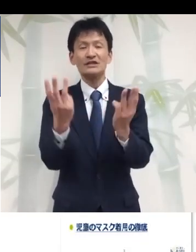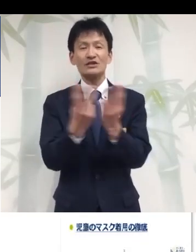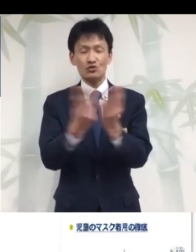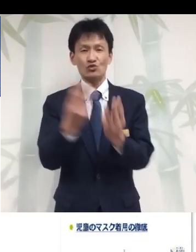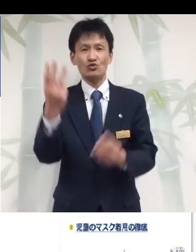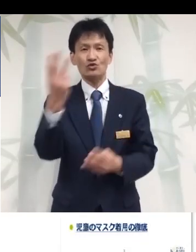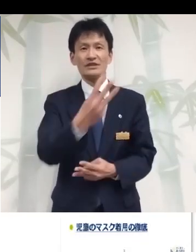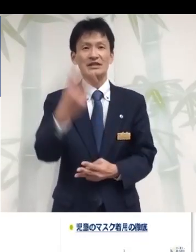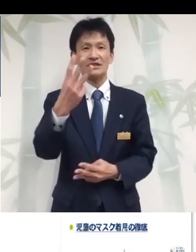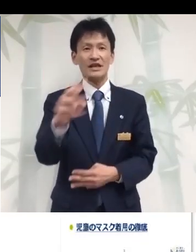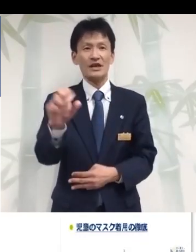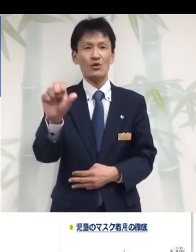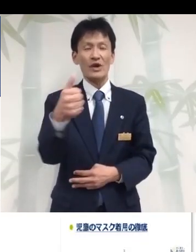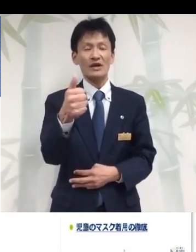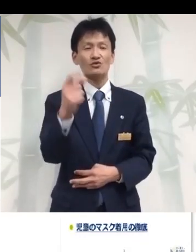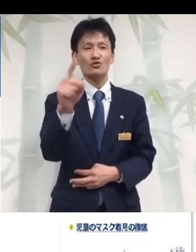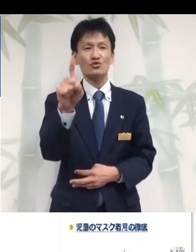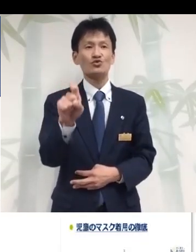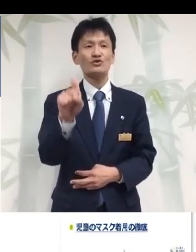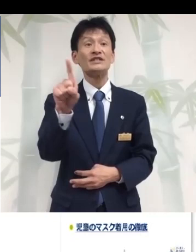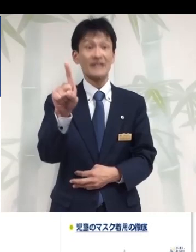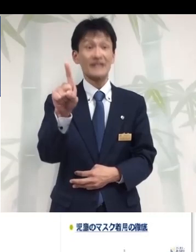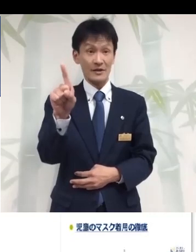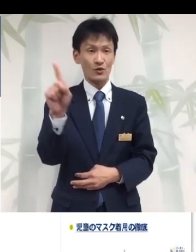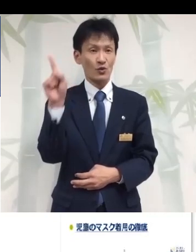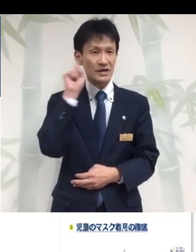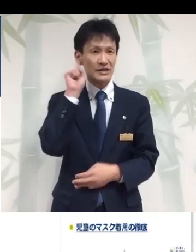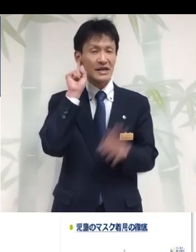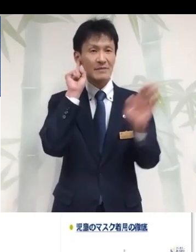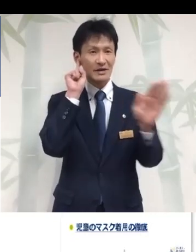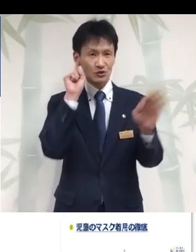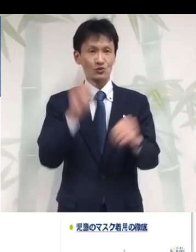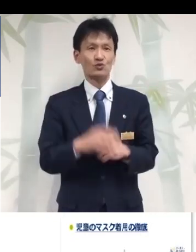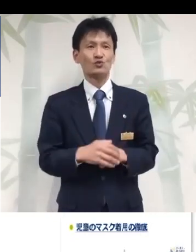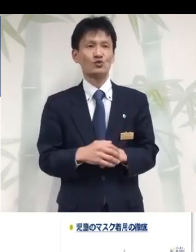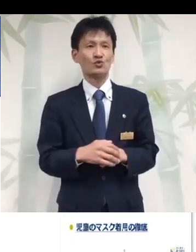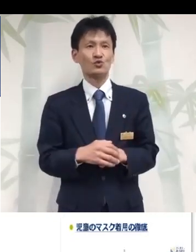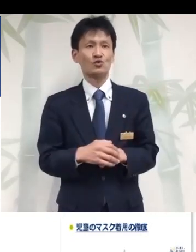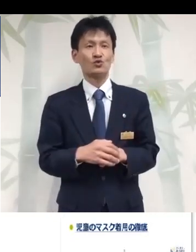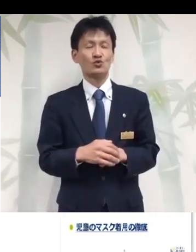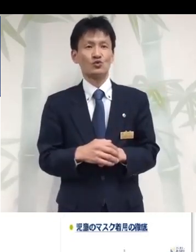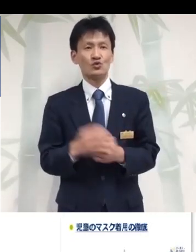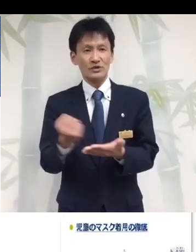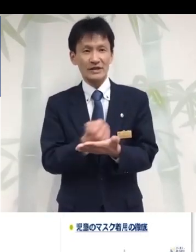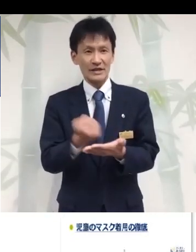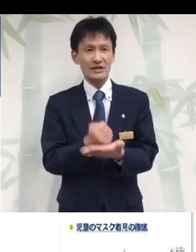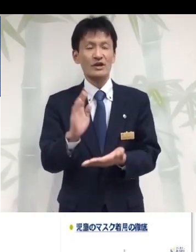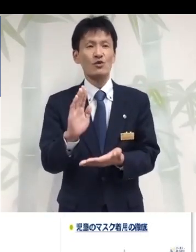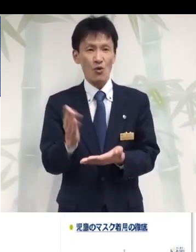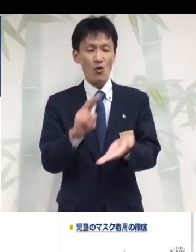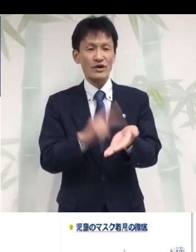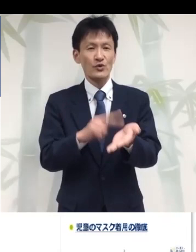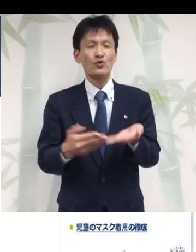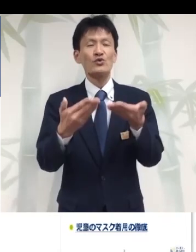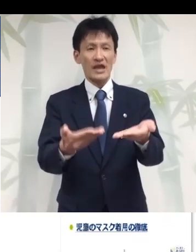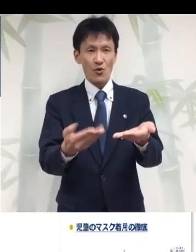3511件だというふうにお聞きをしております。で残念ながらですね、この医療の提供ですとか検査の